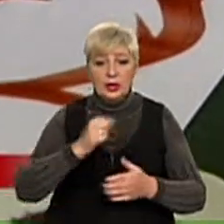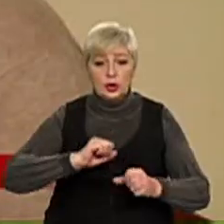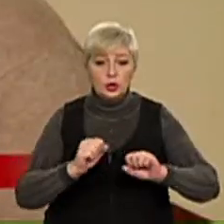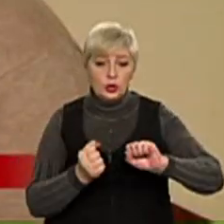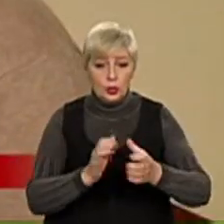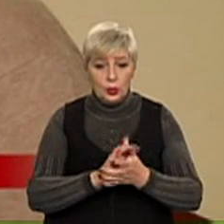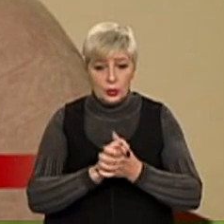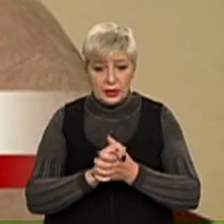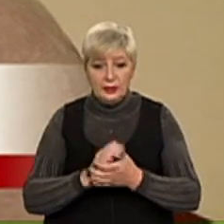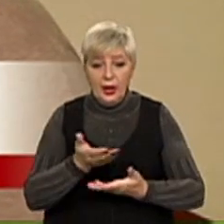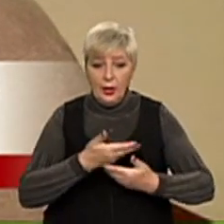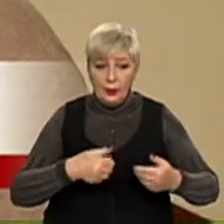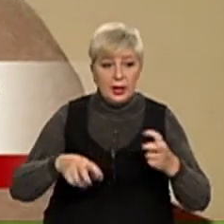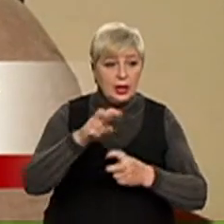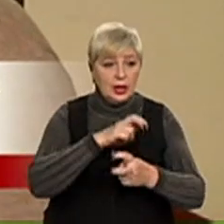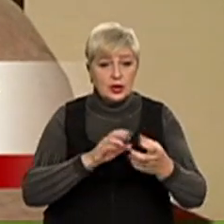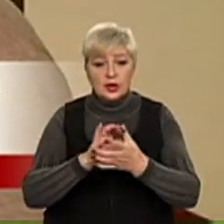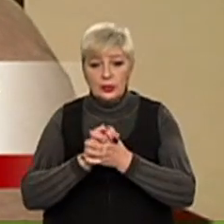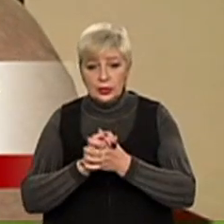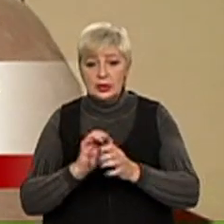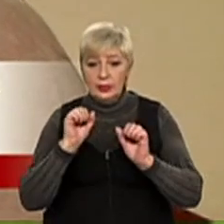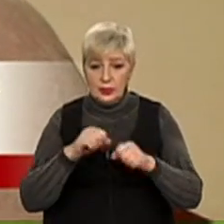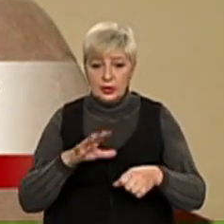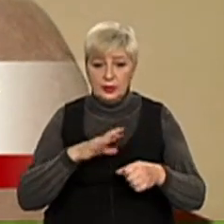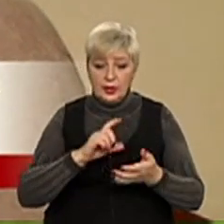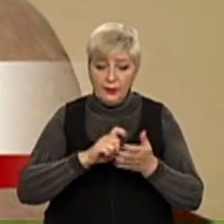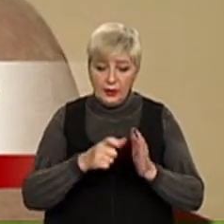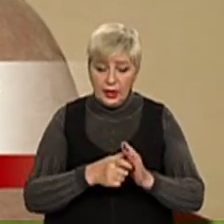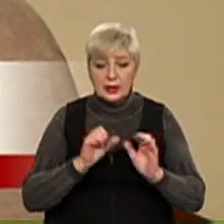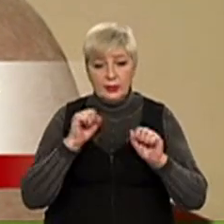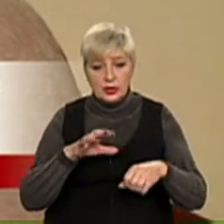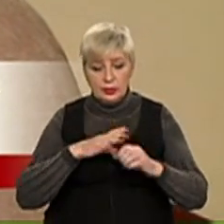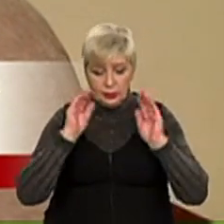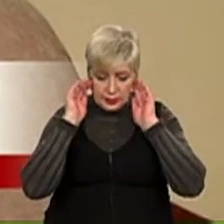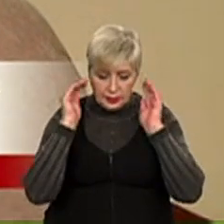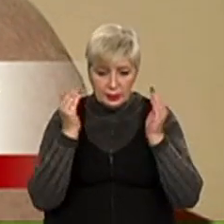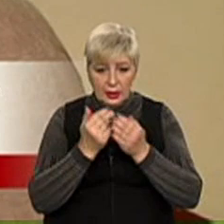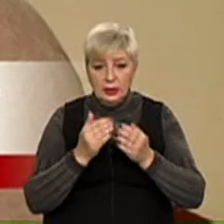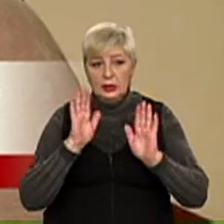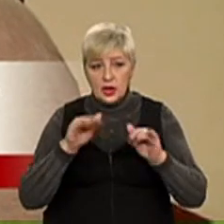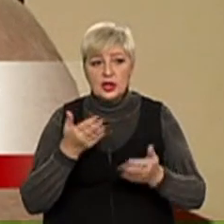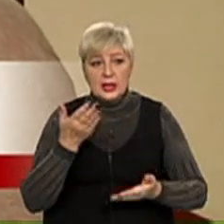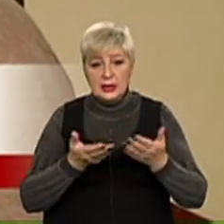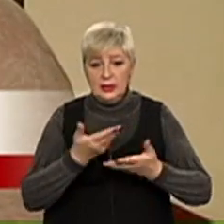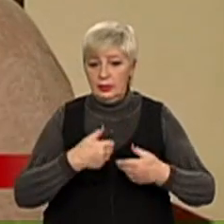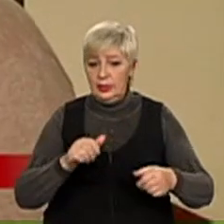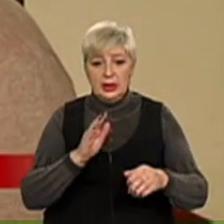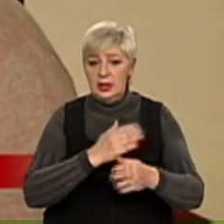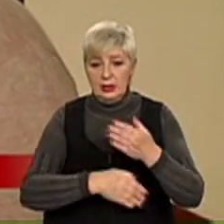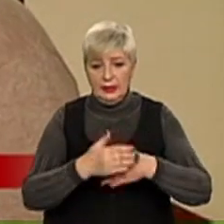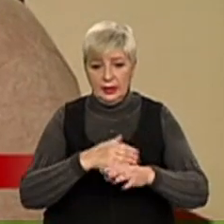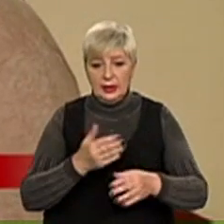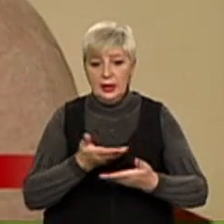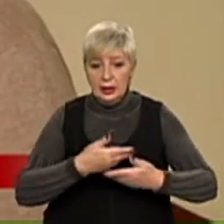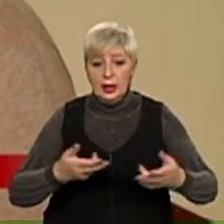організатори. Ми шукаємо друзів. Ми можемо бути в класі, а можемо бути ізолірованими в класі, навіть якщо ми не з особливими потребами. Тому в нашому випадку потрібно